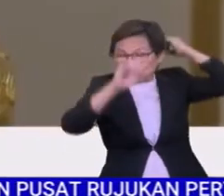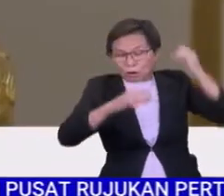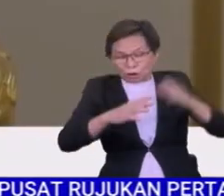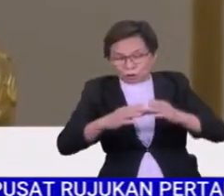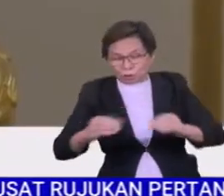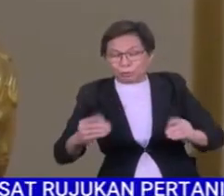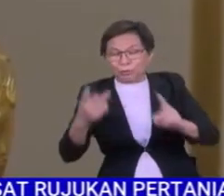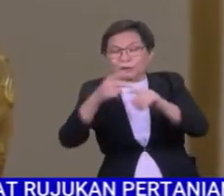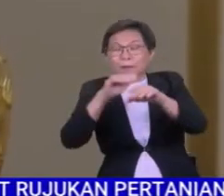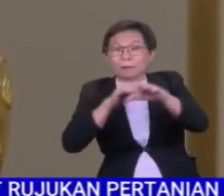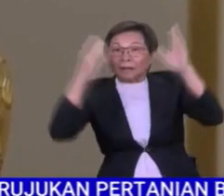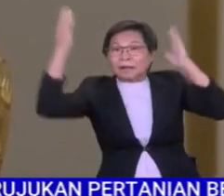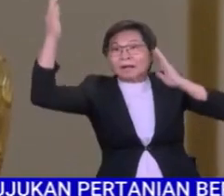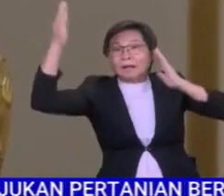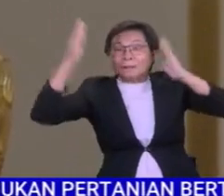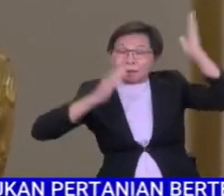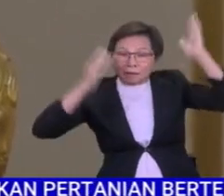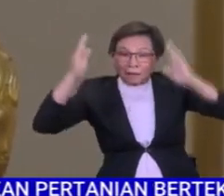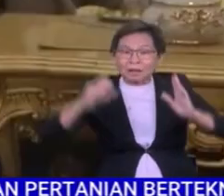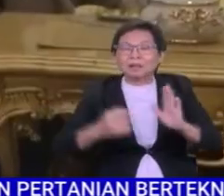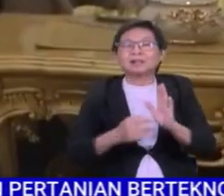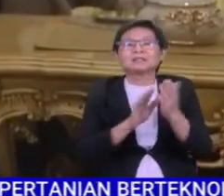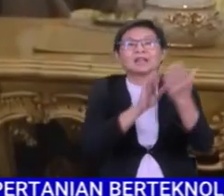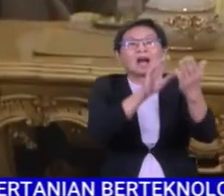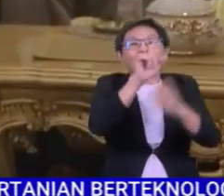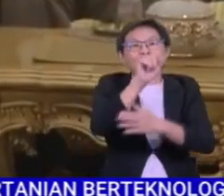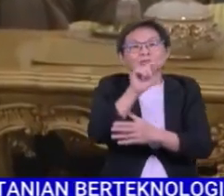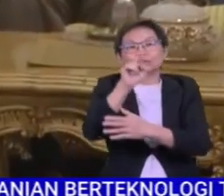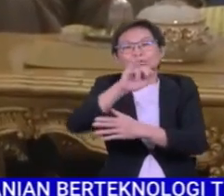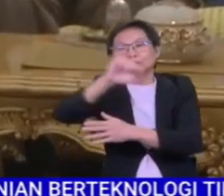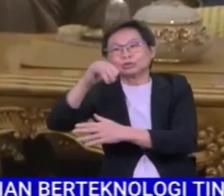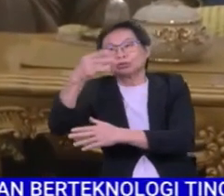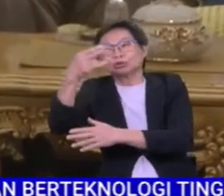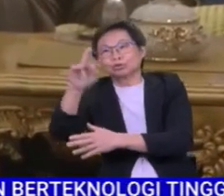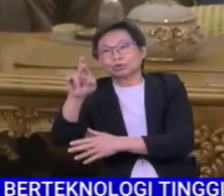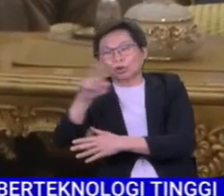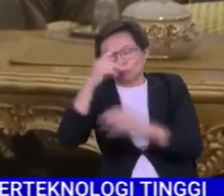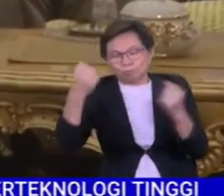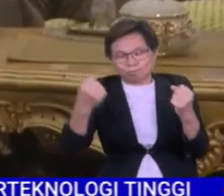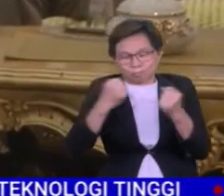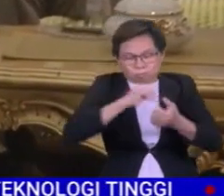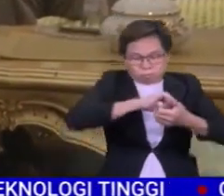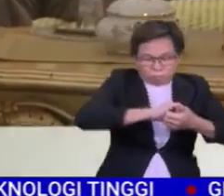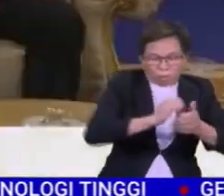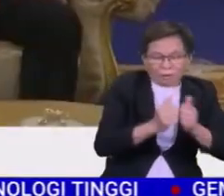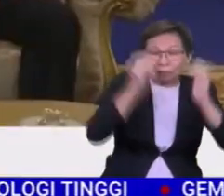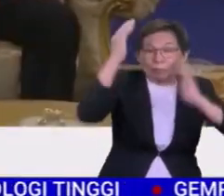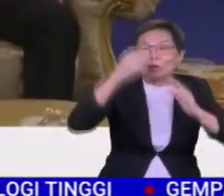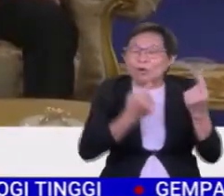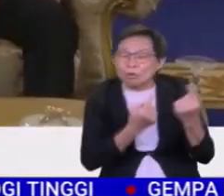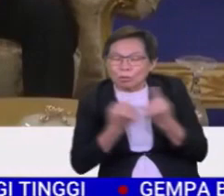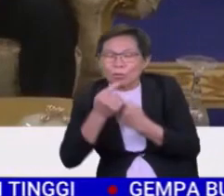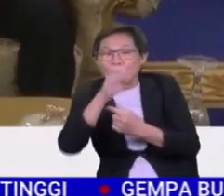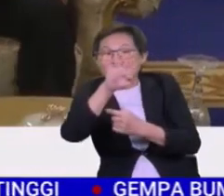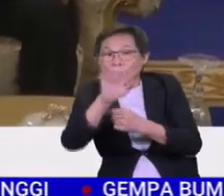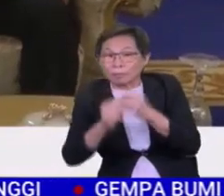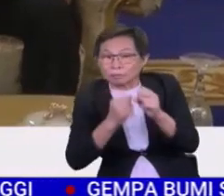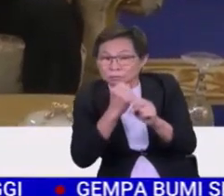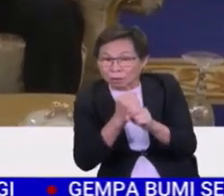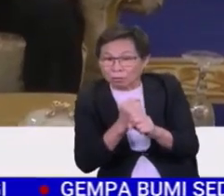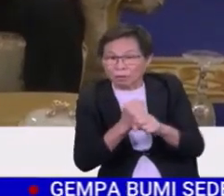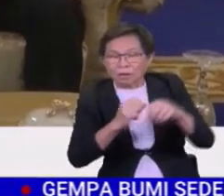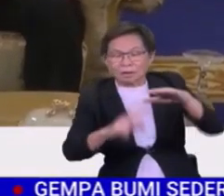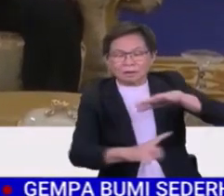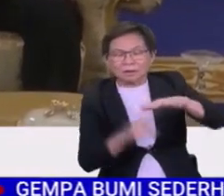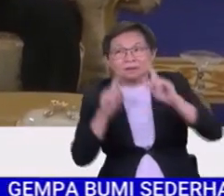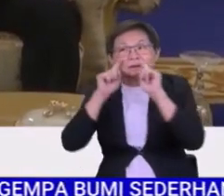Takahashi katsuhiko terhadap Tun Johar bagi mengukuhkan lagi hubungan dengan Malaysia Sempena ulang tahun ke-40 dasar